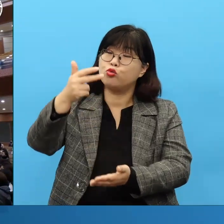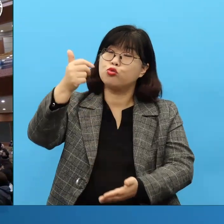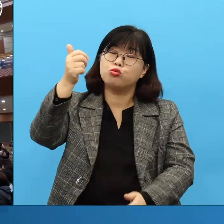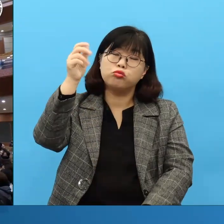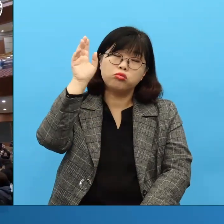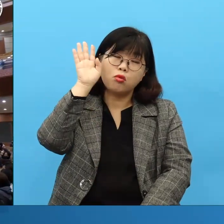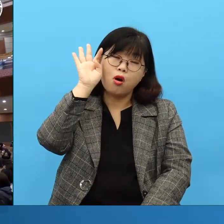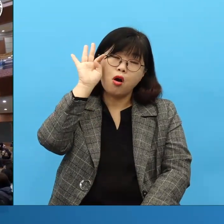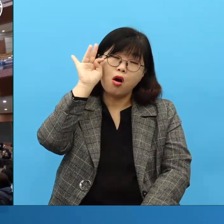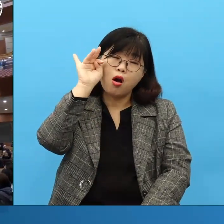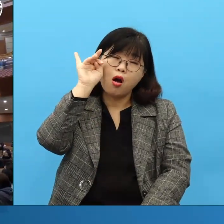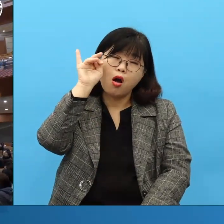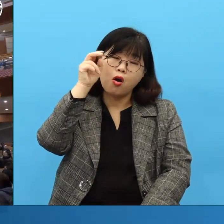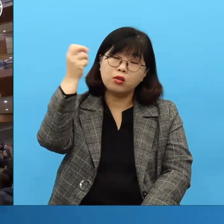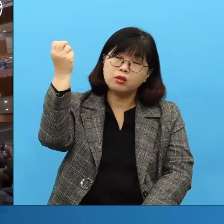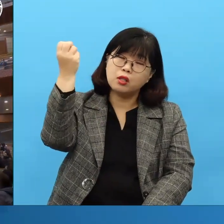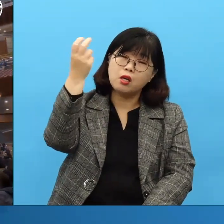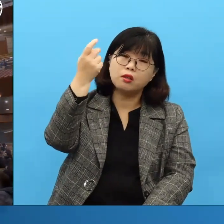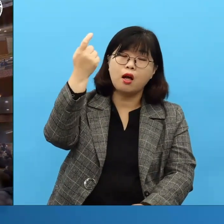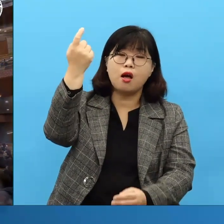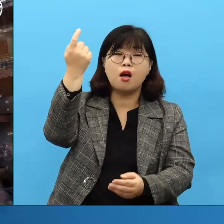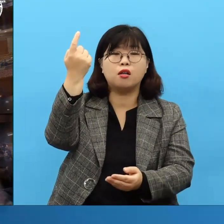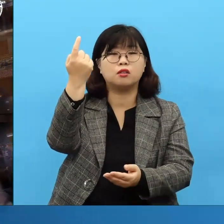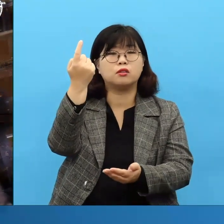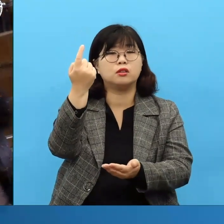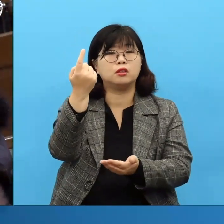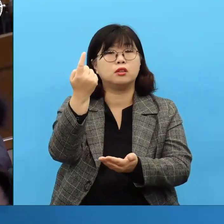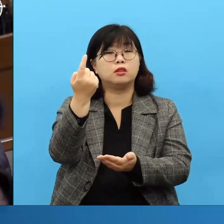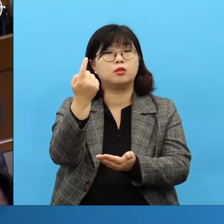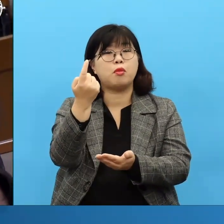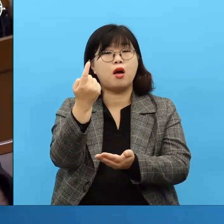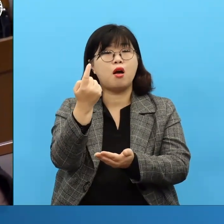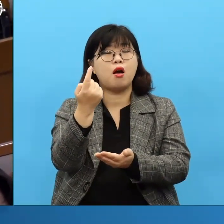주 언제